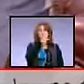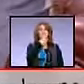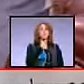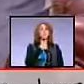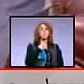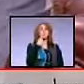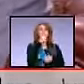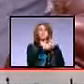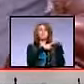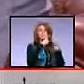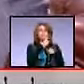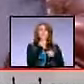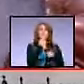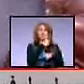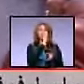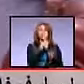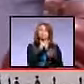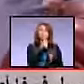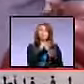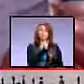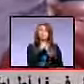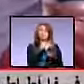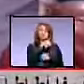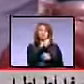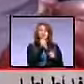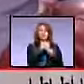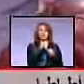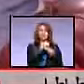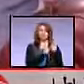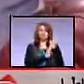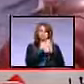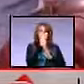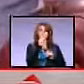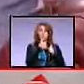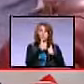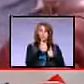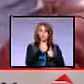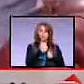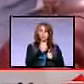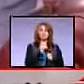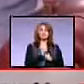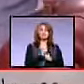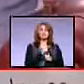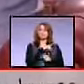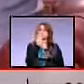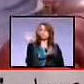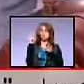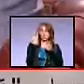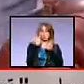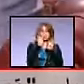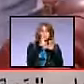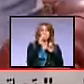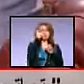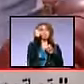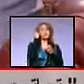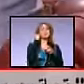وواحد من الناس اللي الناس بيحترموهم، واحد من الفنانين اللي الناس بيقدروهم جدا، وفي المواقف كلها